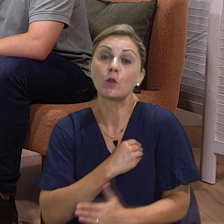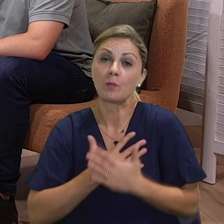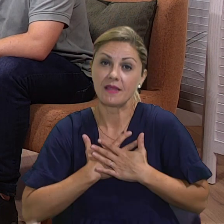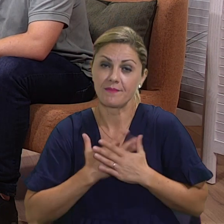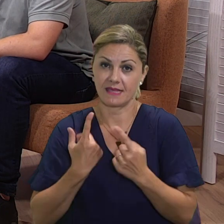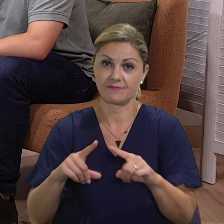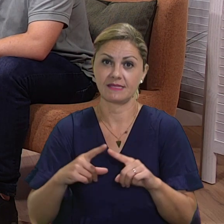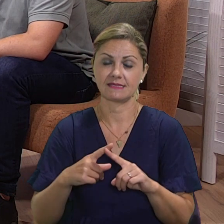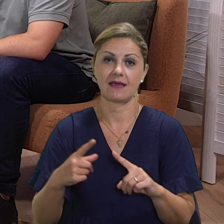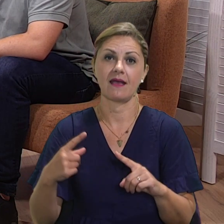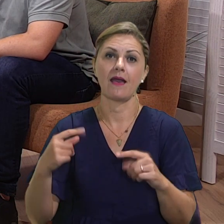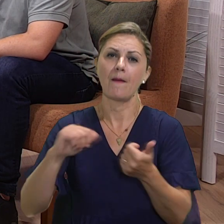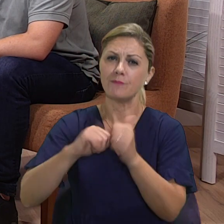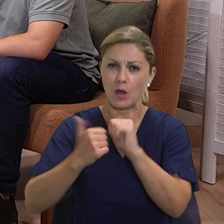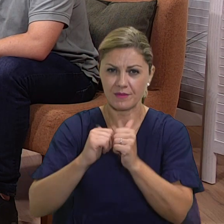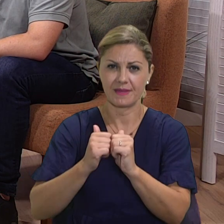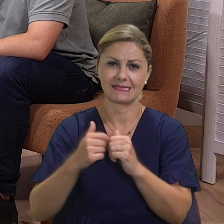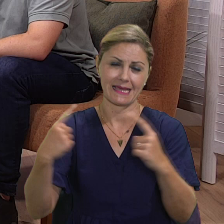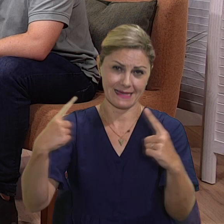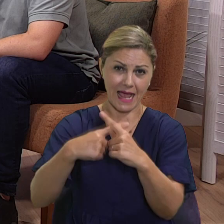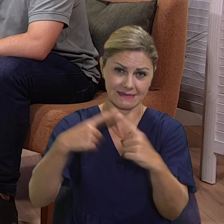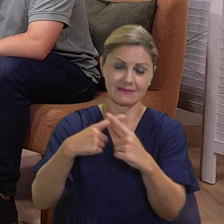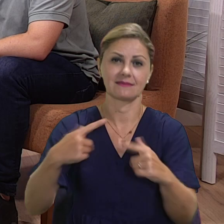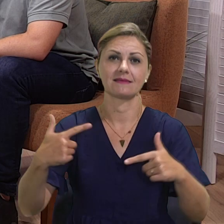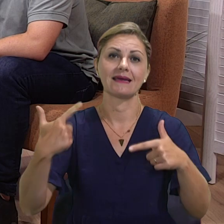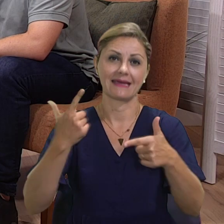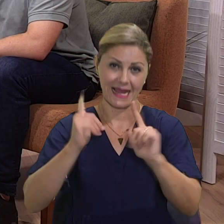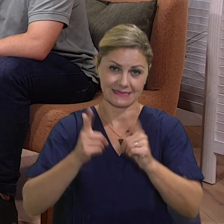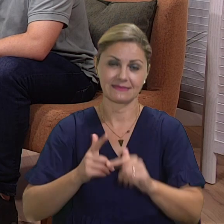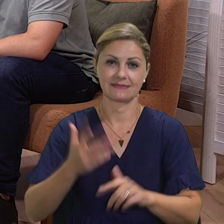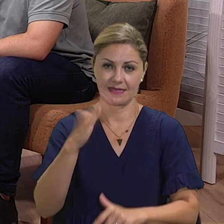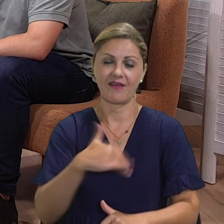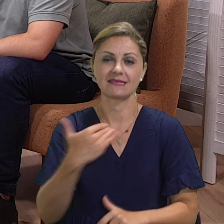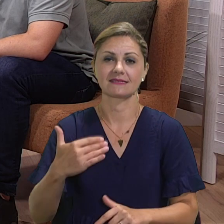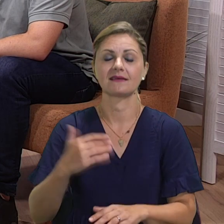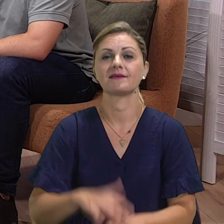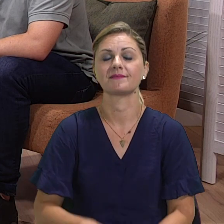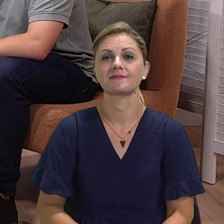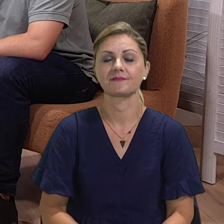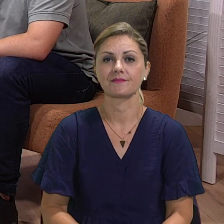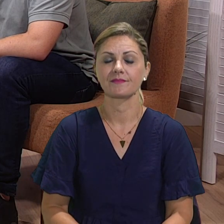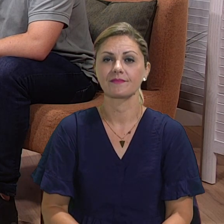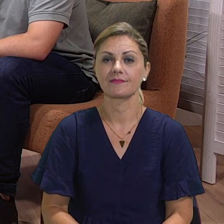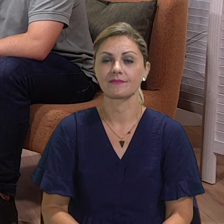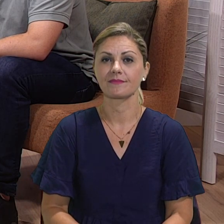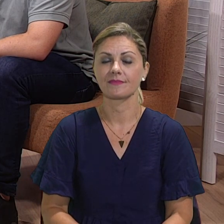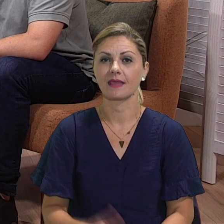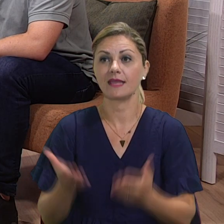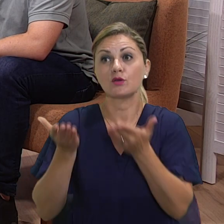posebno drago, jeli, i za naše ratnike, vidite, za ove junake, nek ostane zabilježeno, pa nek ostane zabilježeno